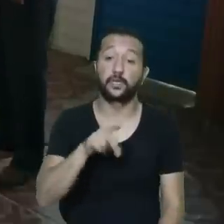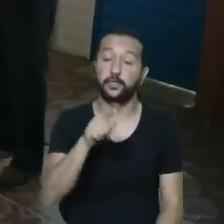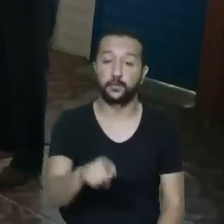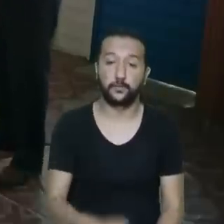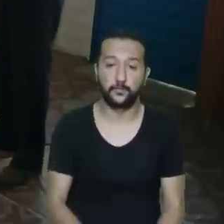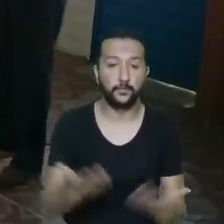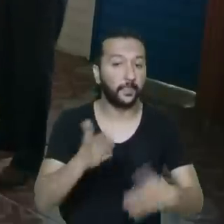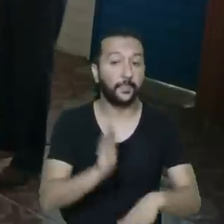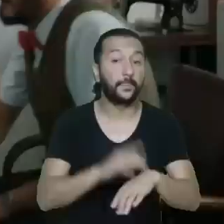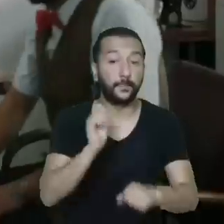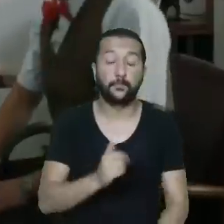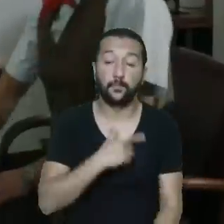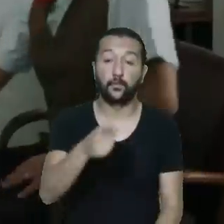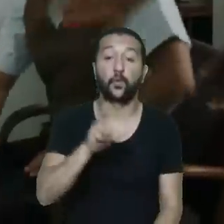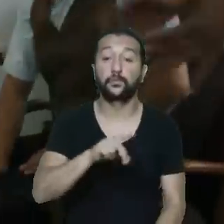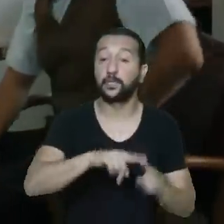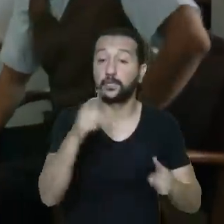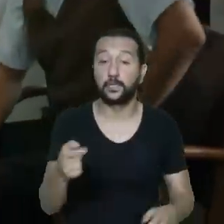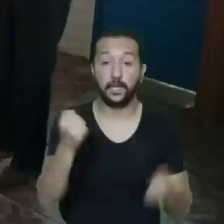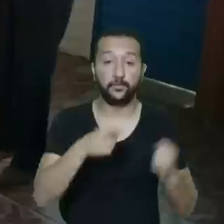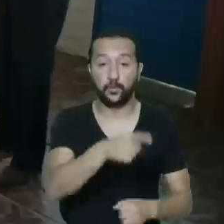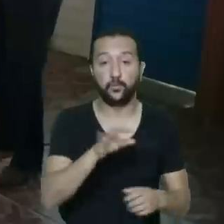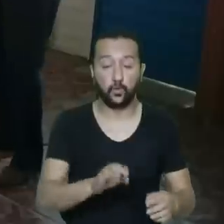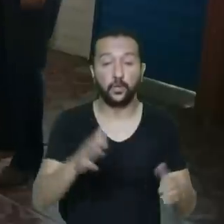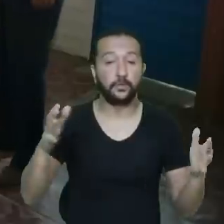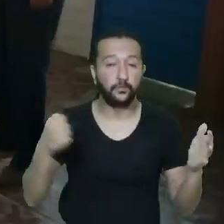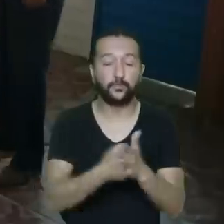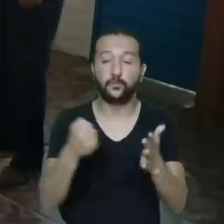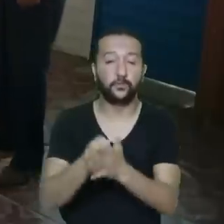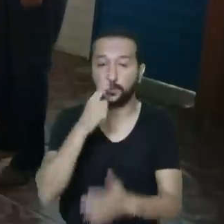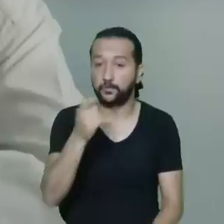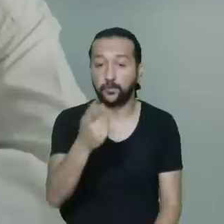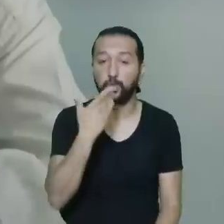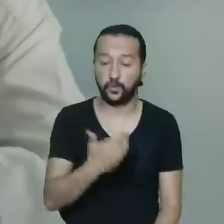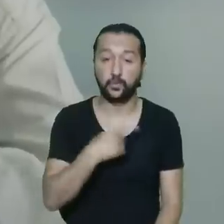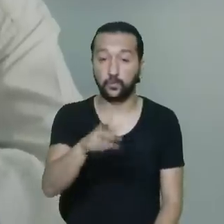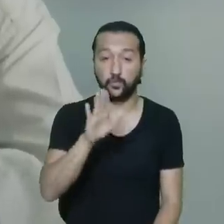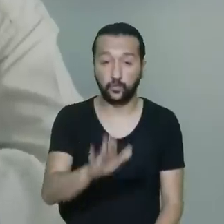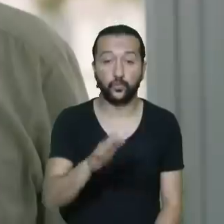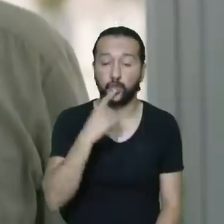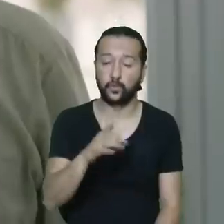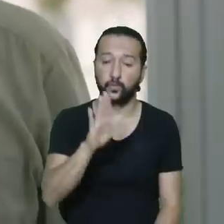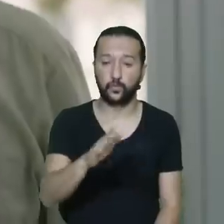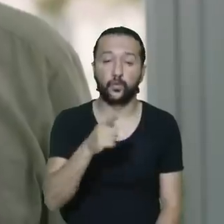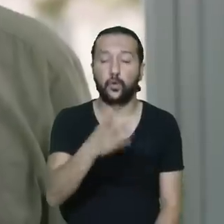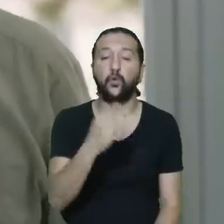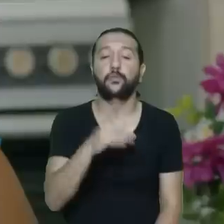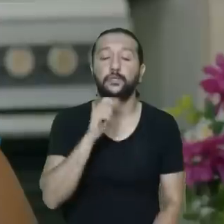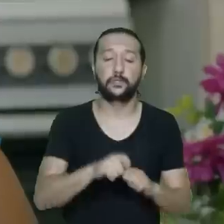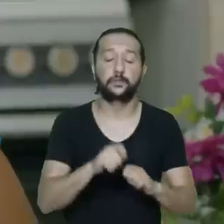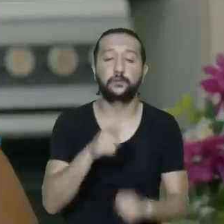Ha? Nasıl yapacakmışım ben onu ölmeyecek kadar arabanın öyle böyle nasıl vuracağım? Diye ver bakayım bana. Lan durmuyor be. Olmaz o